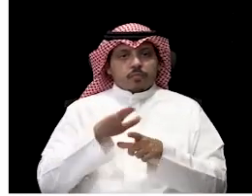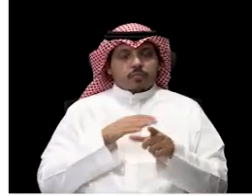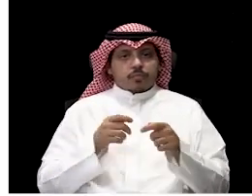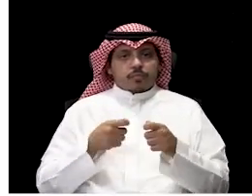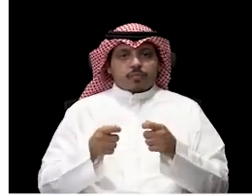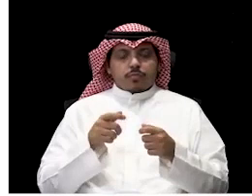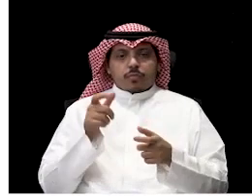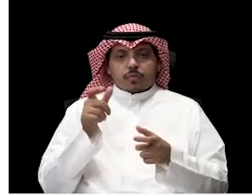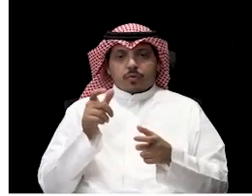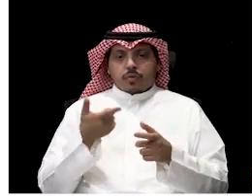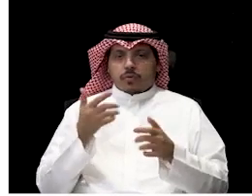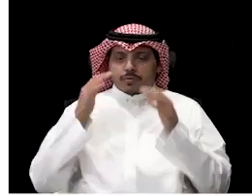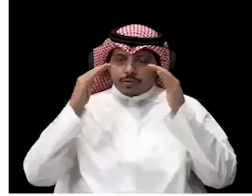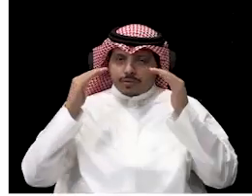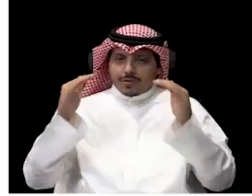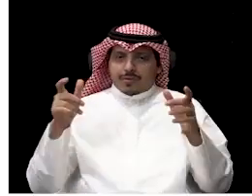الاستقرار، أحسنتم،